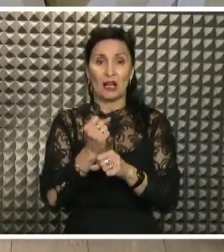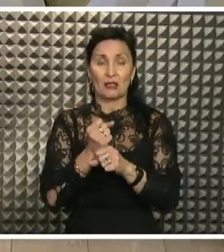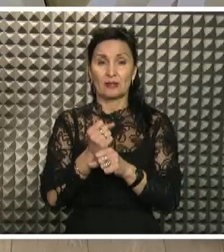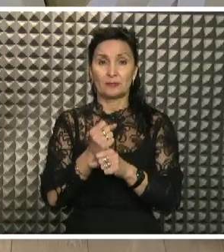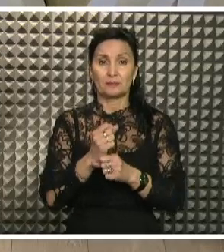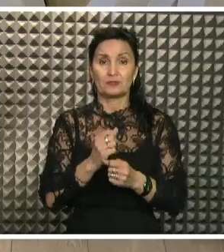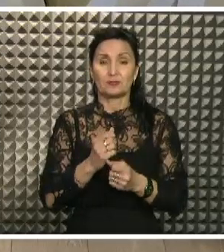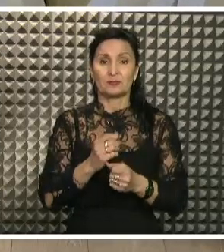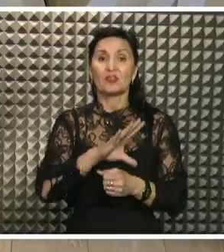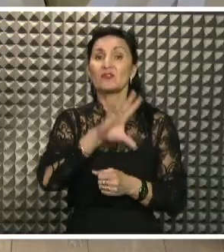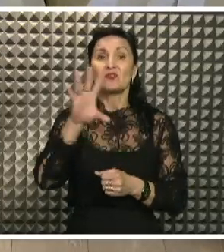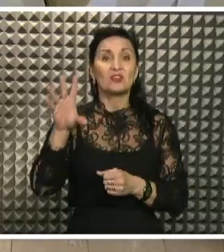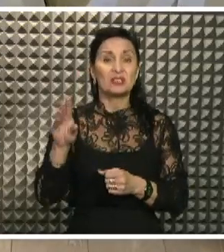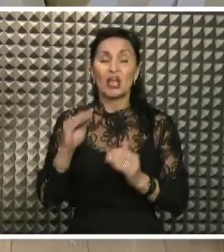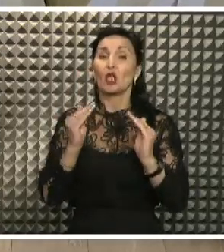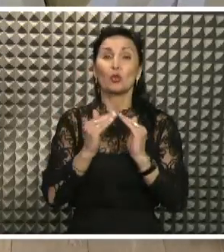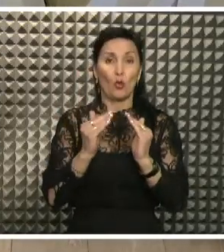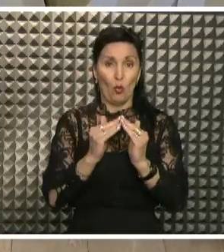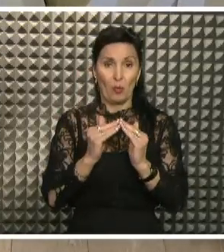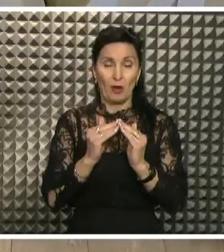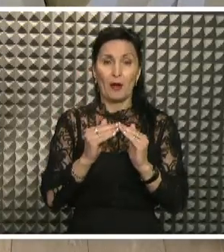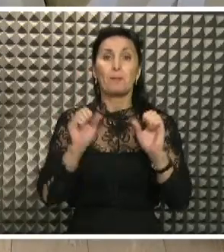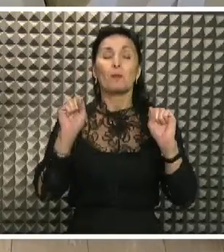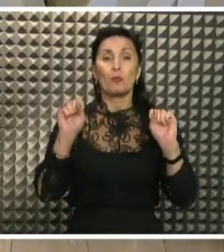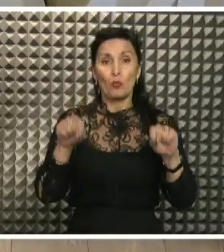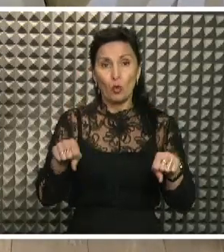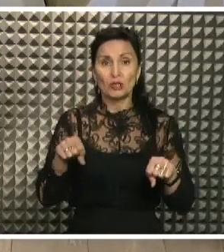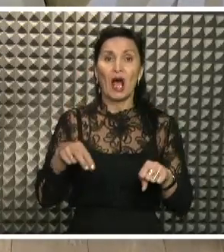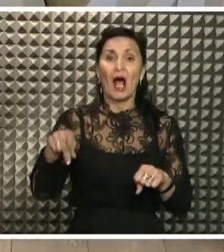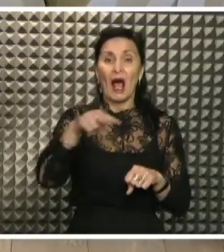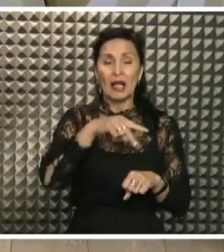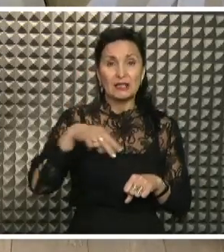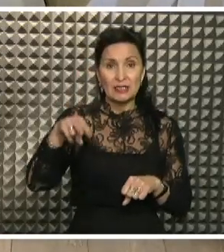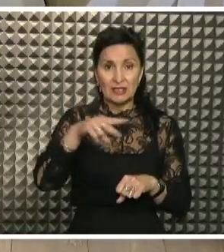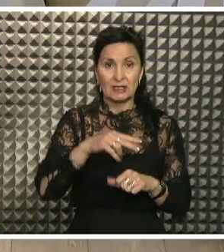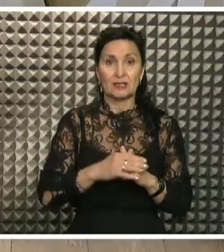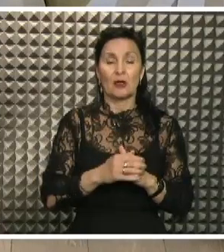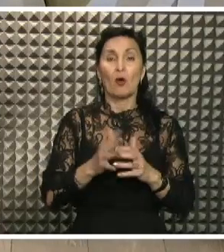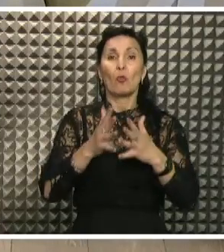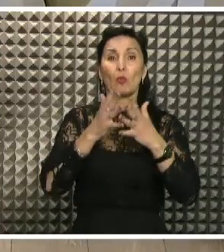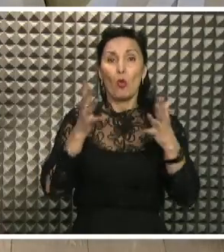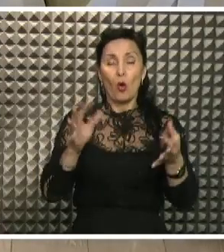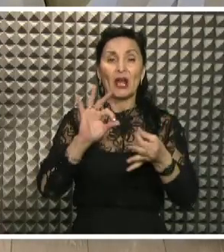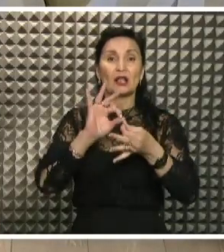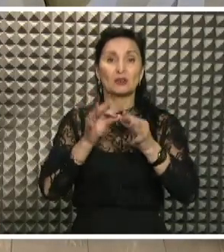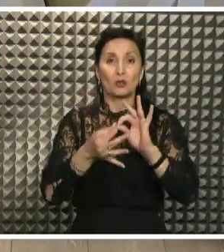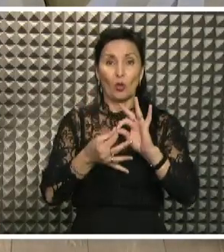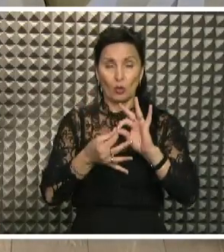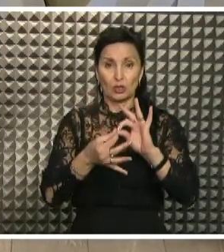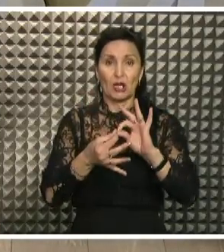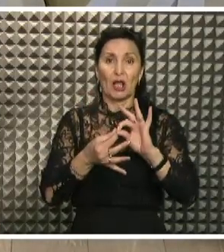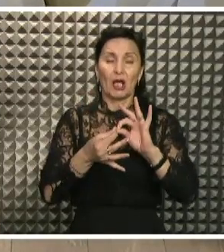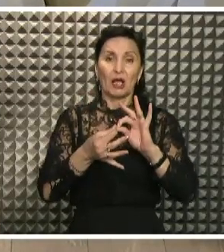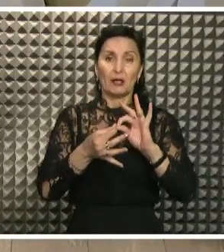делать все. Ну, дома. Мы не будем повторять, наверное, да, это, можно, да? Думаю, можно ходить. Мы дома. Запомним. Вот, более такие сложные,